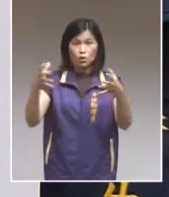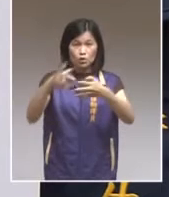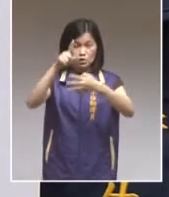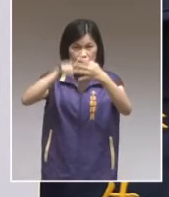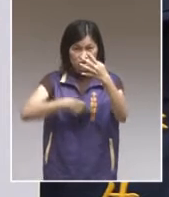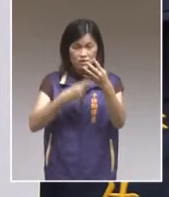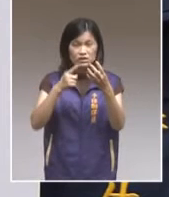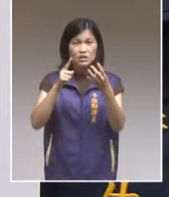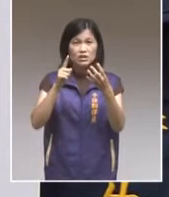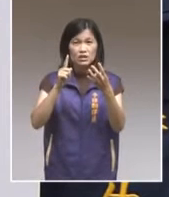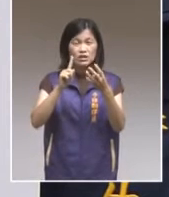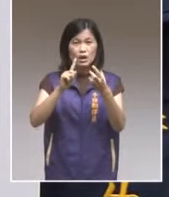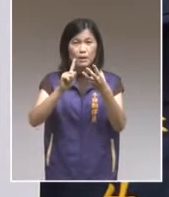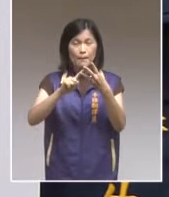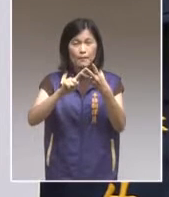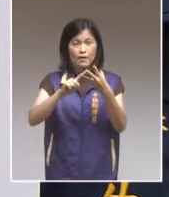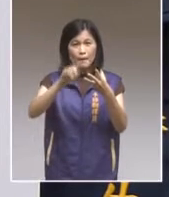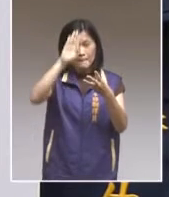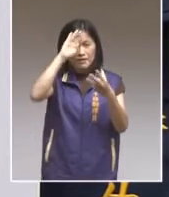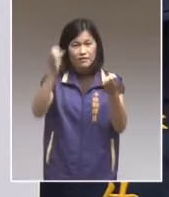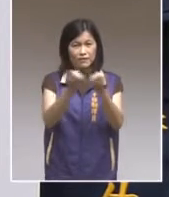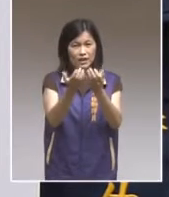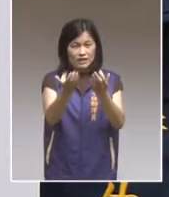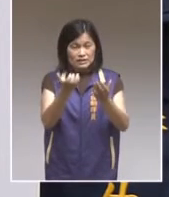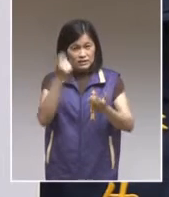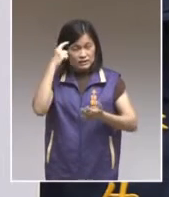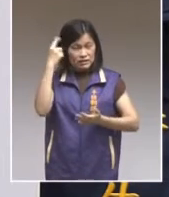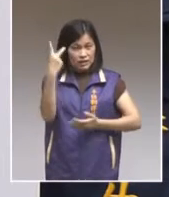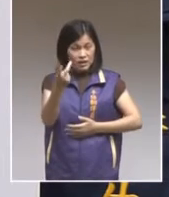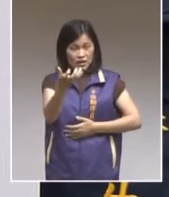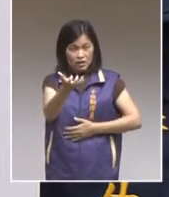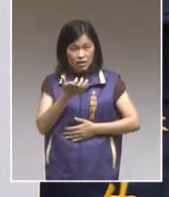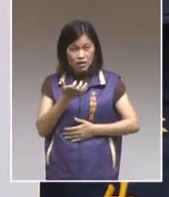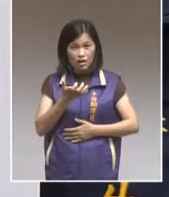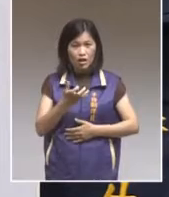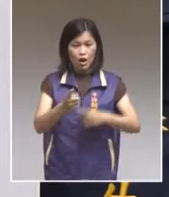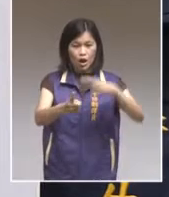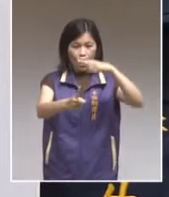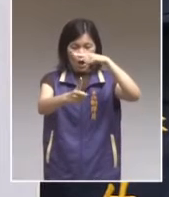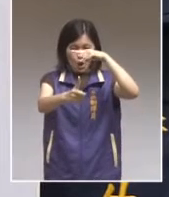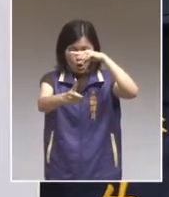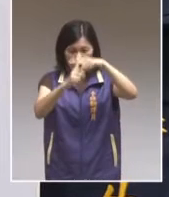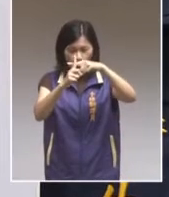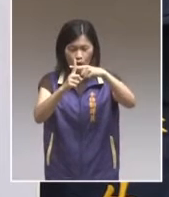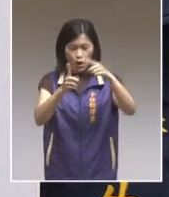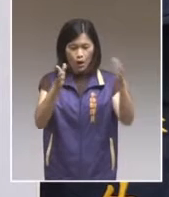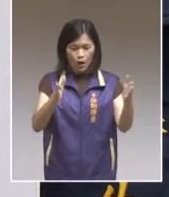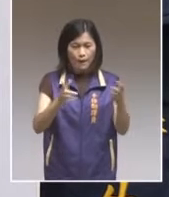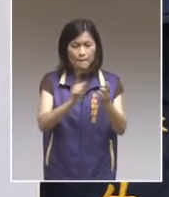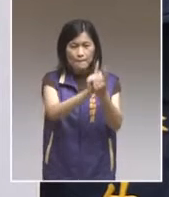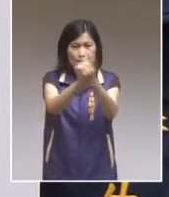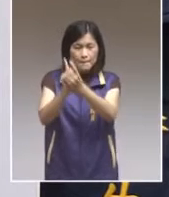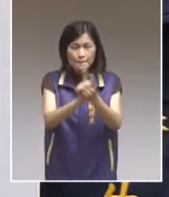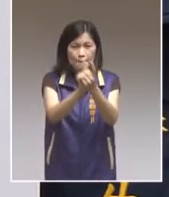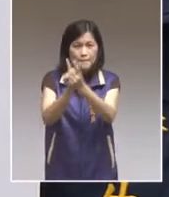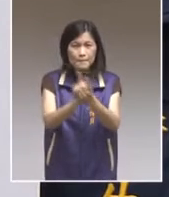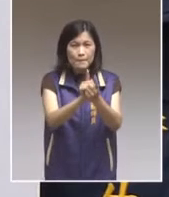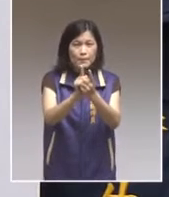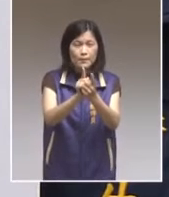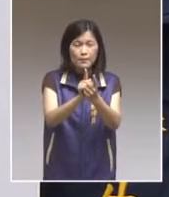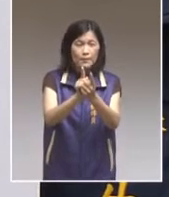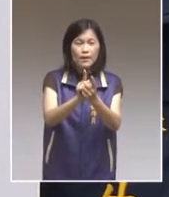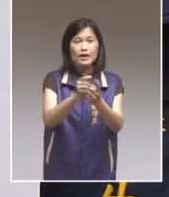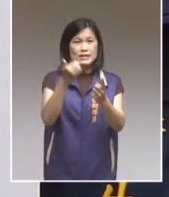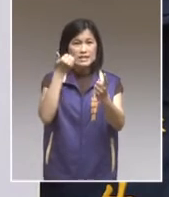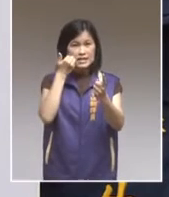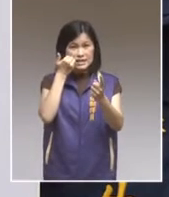在这个从发病前两天到发病确诊的当中，密切接触的这些对象。那当然，